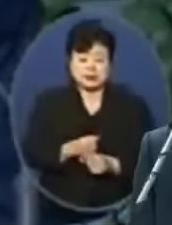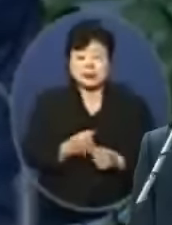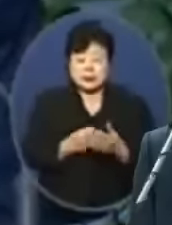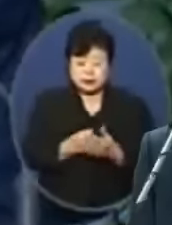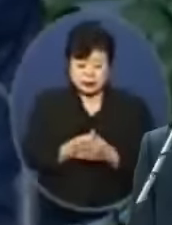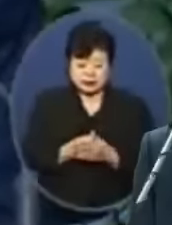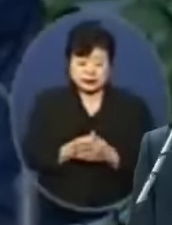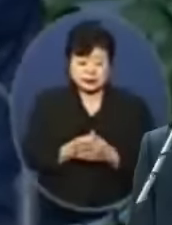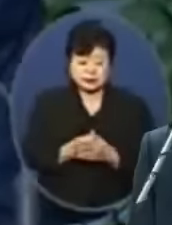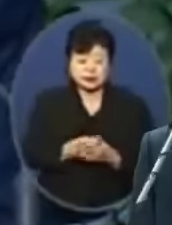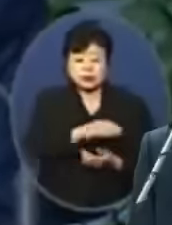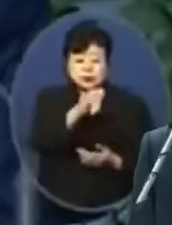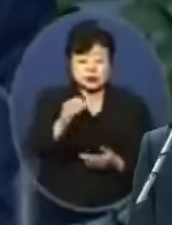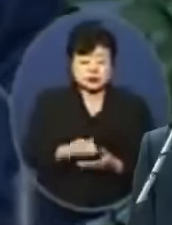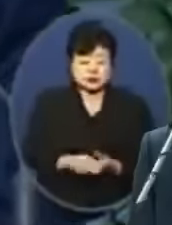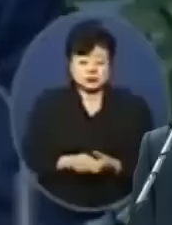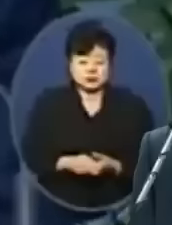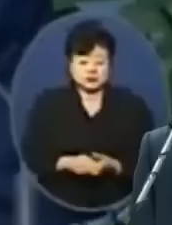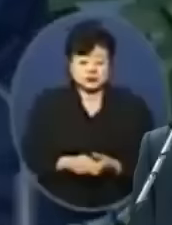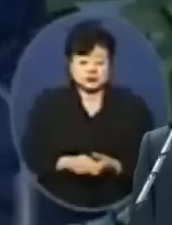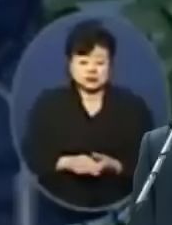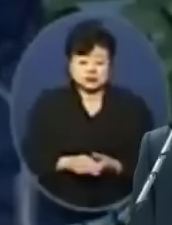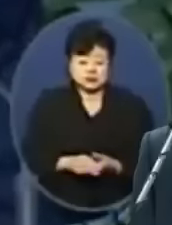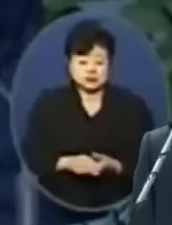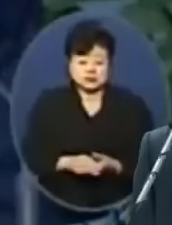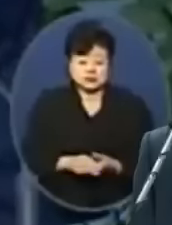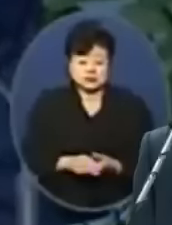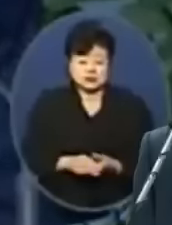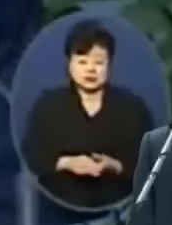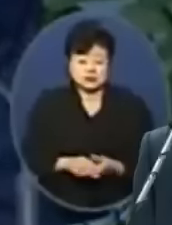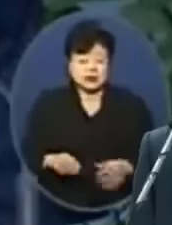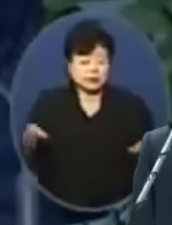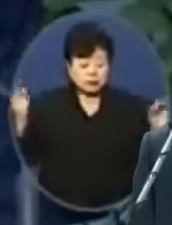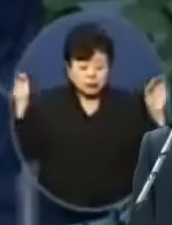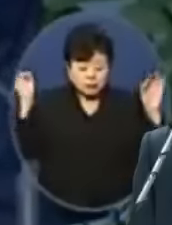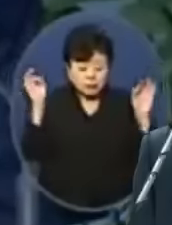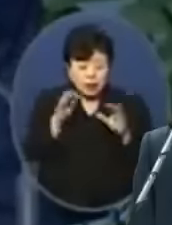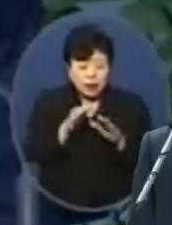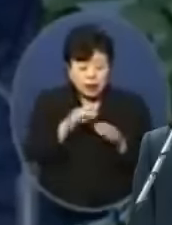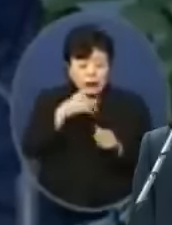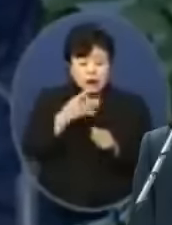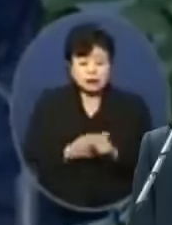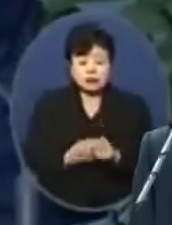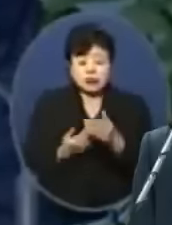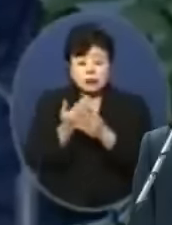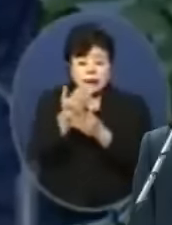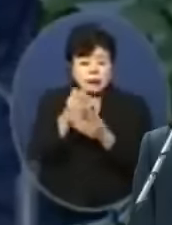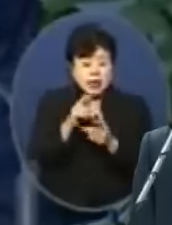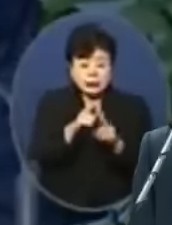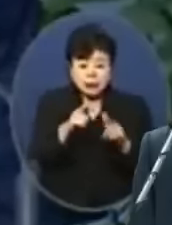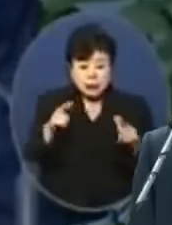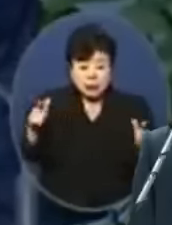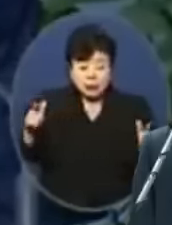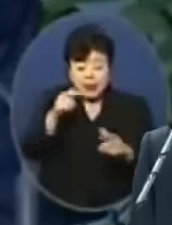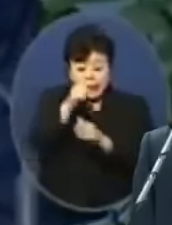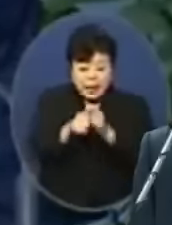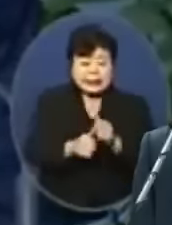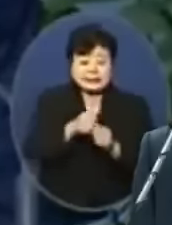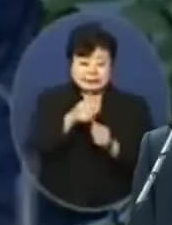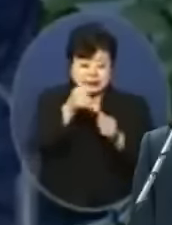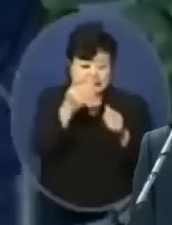그러므로 우리들은 아무 때나 온데간데 없이 우연히 생겨난 존재도 아닙니다.